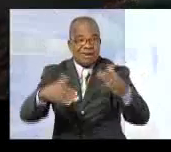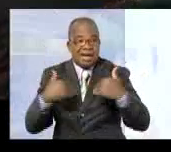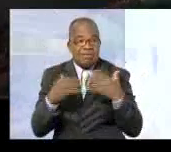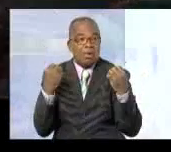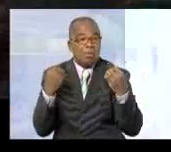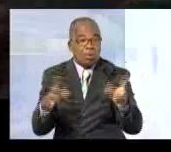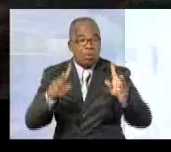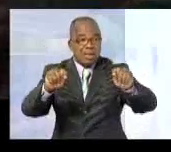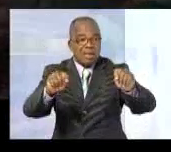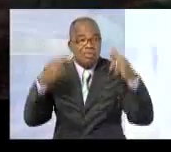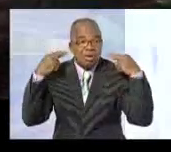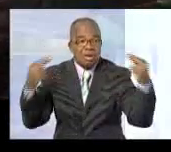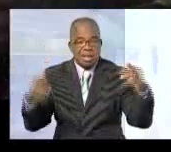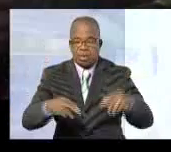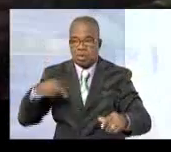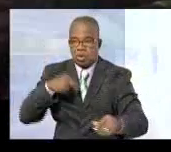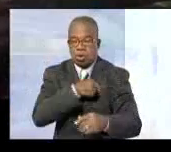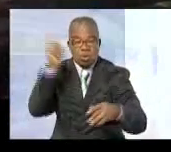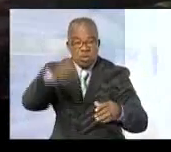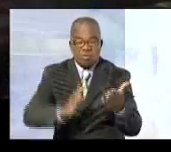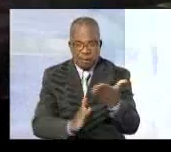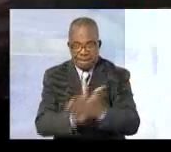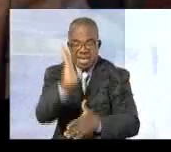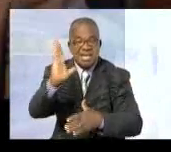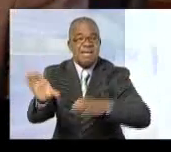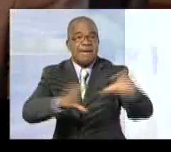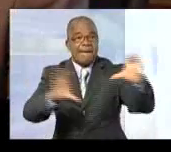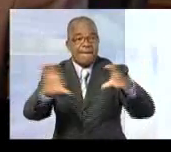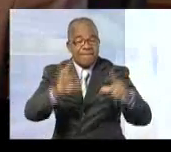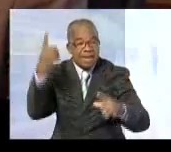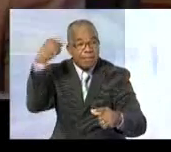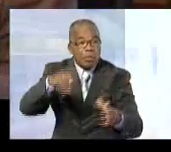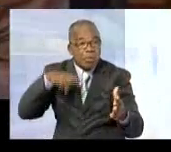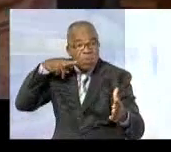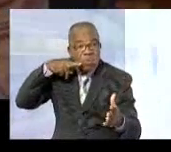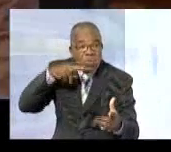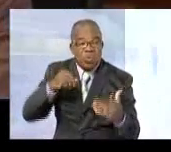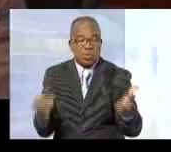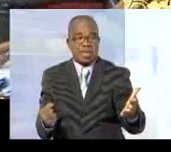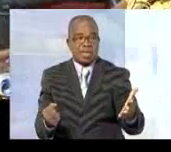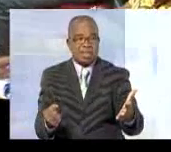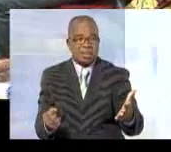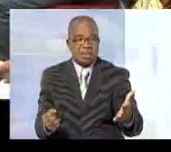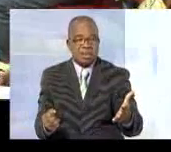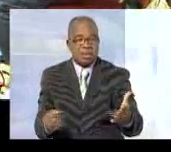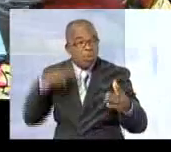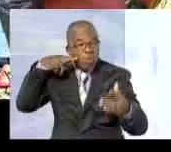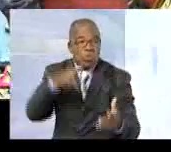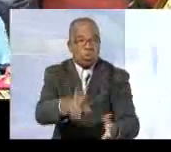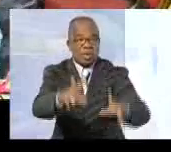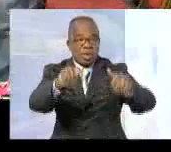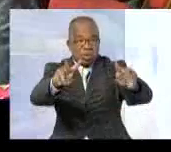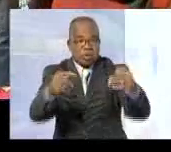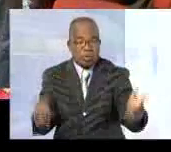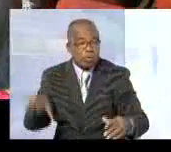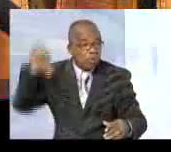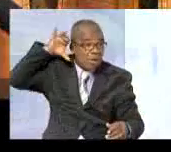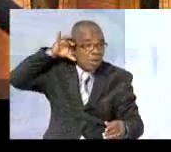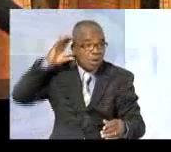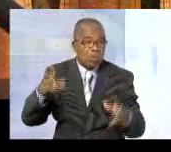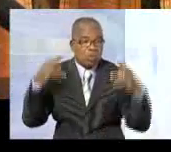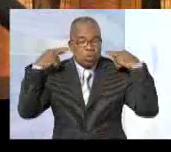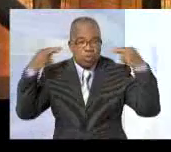RTI 2 et les projets de développement pour ces chaînes de télévision nationale. L'État de Côte d'Ivoire s'est lancé depuis